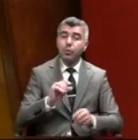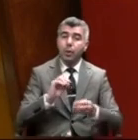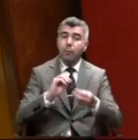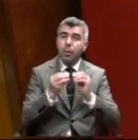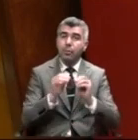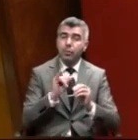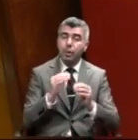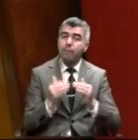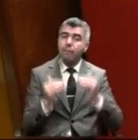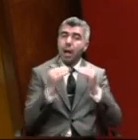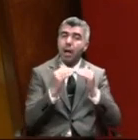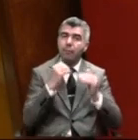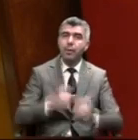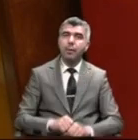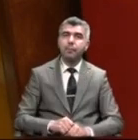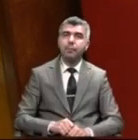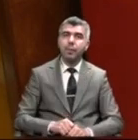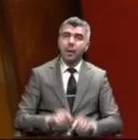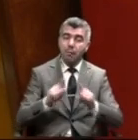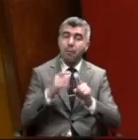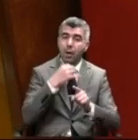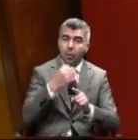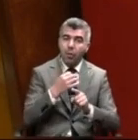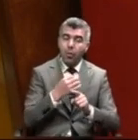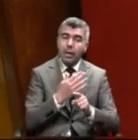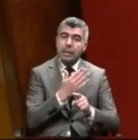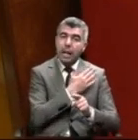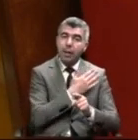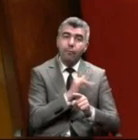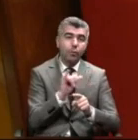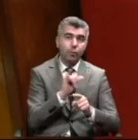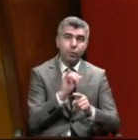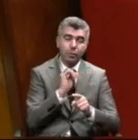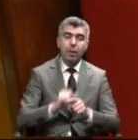نتفقوا عليها اذن لما نتحدث عن الدين وهو